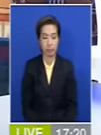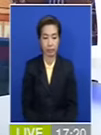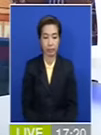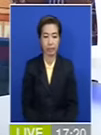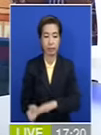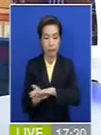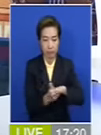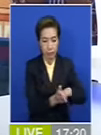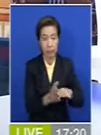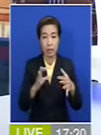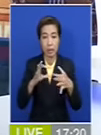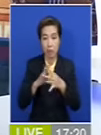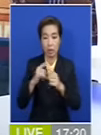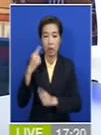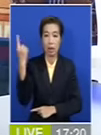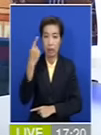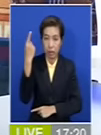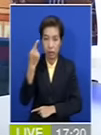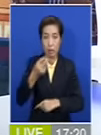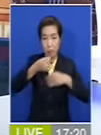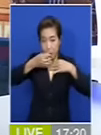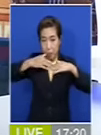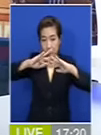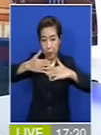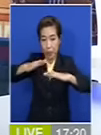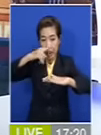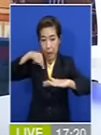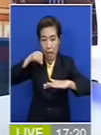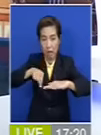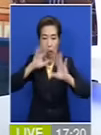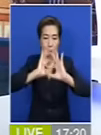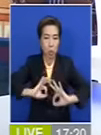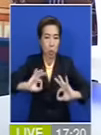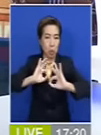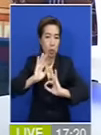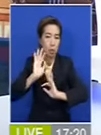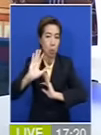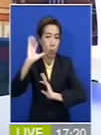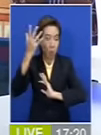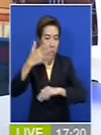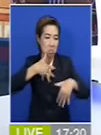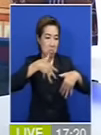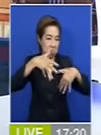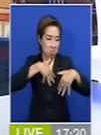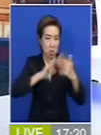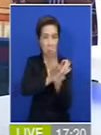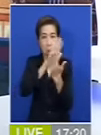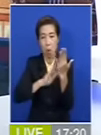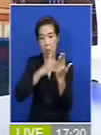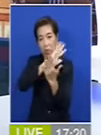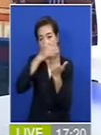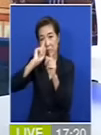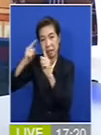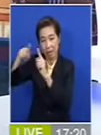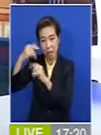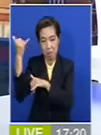เรื่องของการท่องเที่ยวเรื่องท้องทะเลไทยเป็นเดสติเนชันระดับโลกแล้วครับที่นักท่องเที่ยวจะต้องมากันแต่พอมาเที่ยวสิ่ง